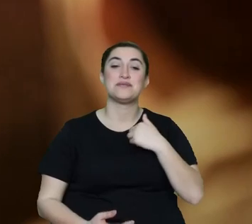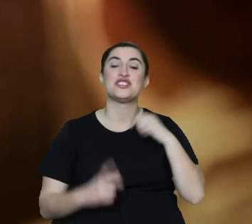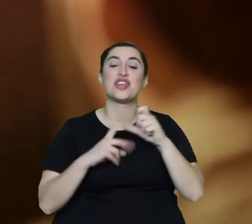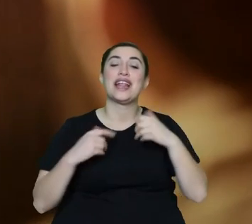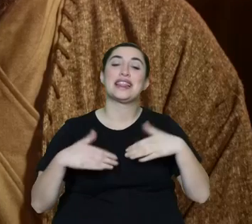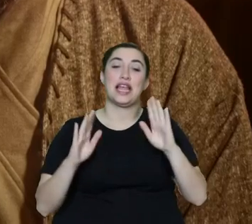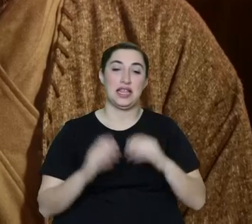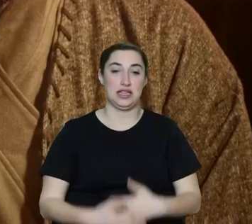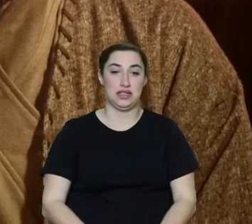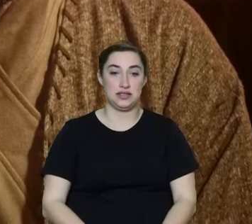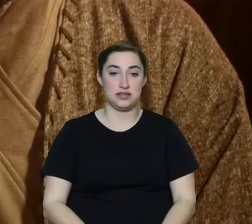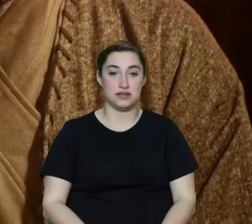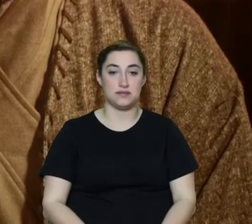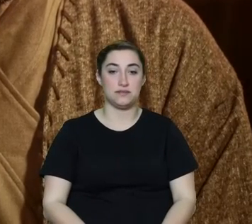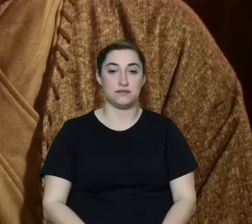şeyh değiliz.